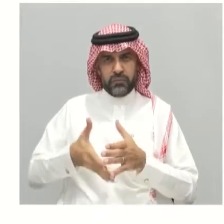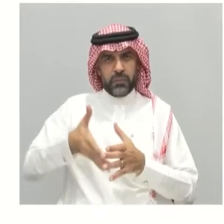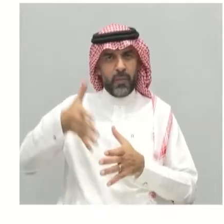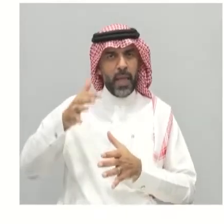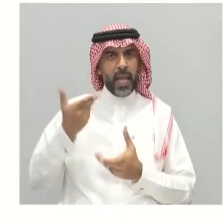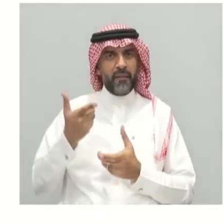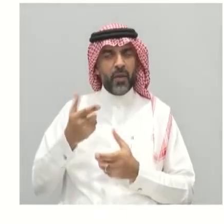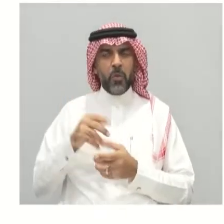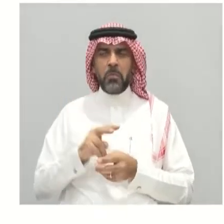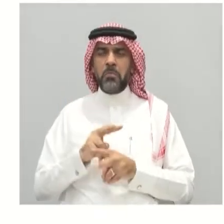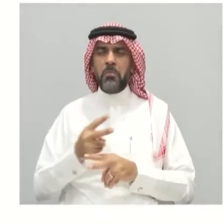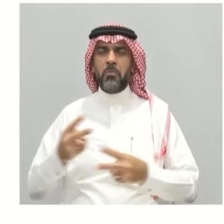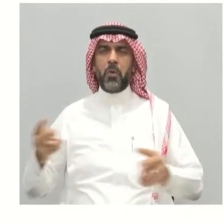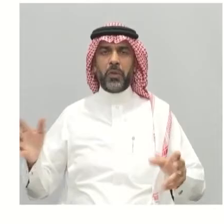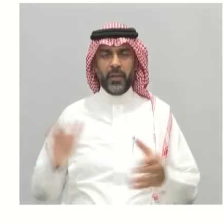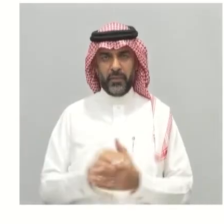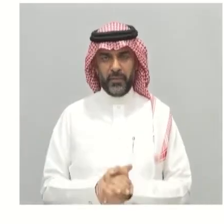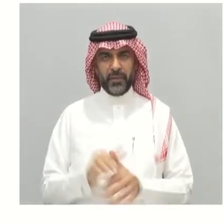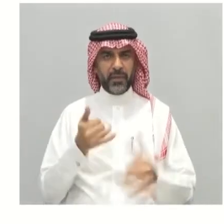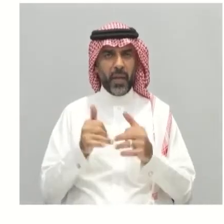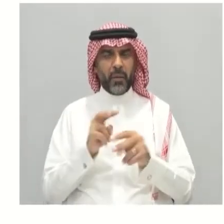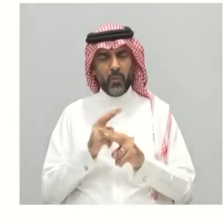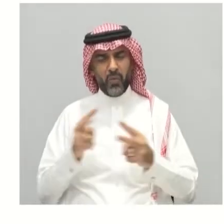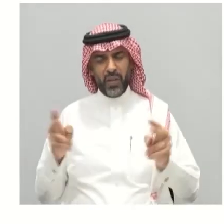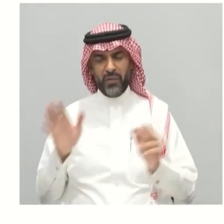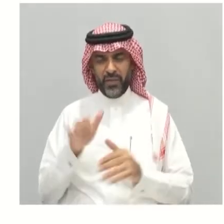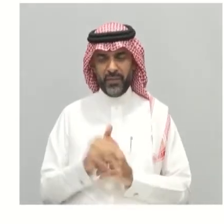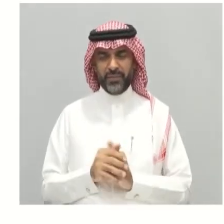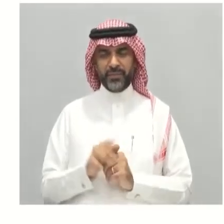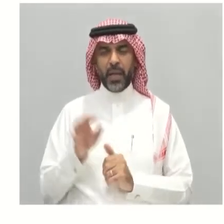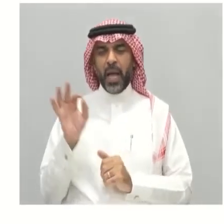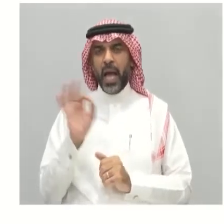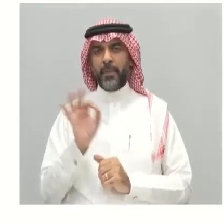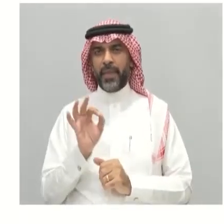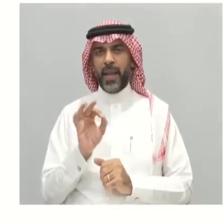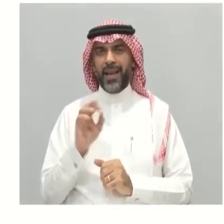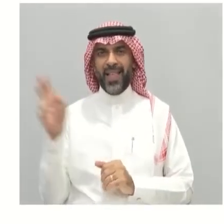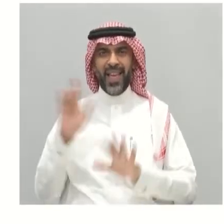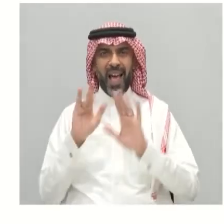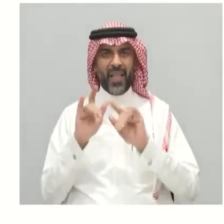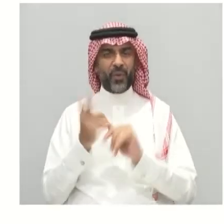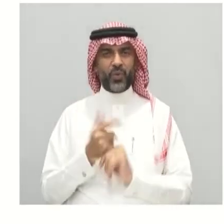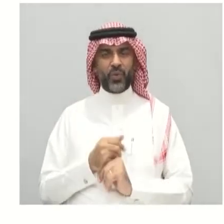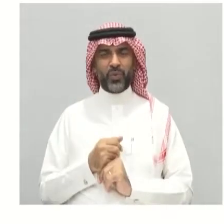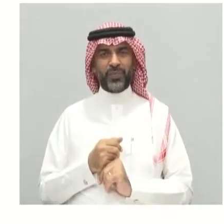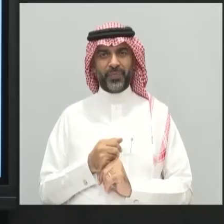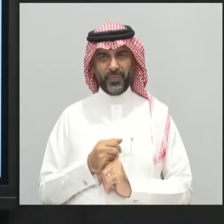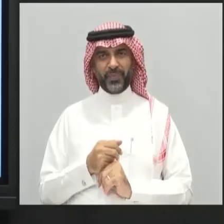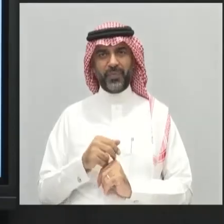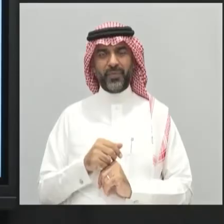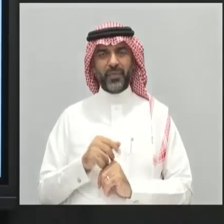بانماط ماذا مختلفه هنا لدينا بعض الامثله على الطحالب الخضراء اول مثال